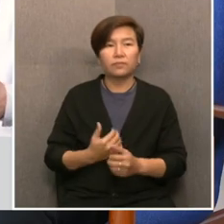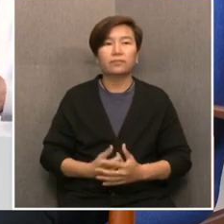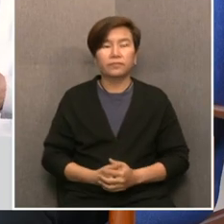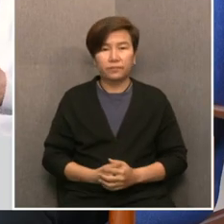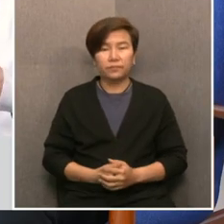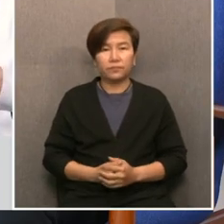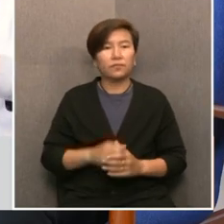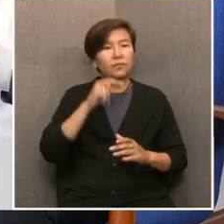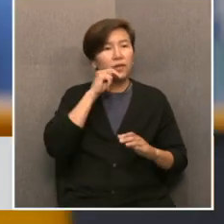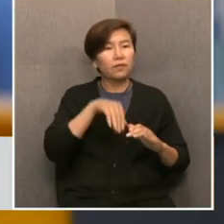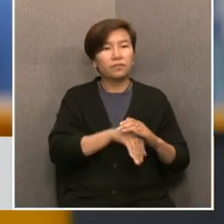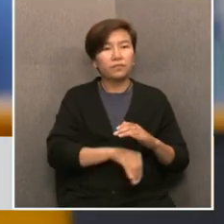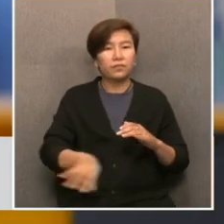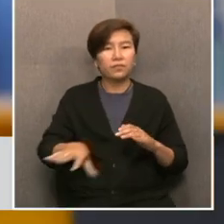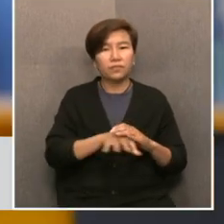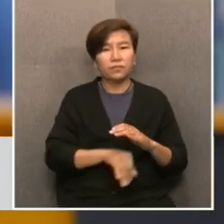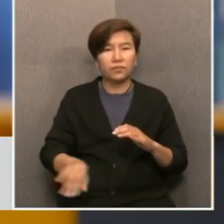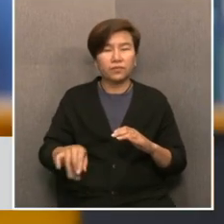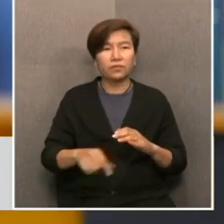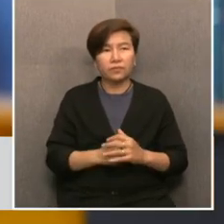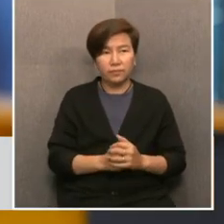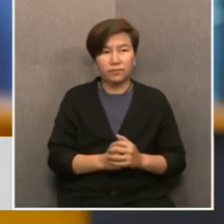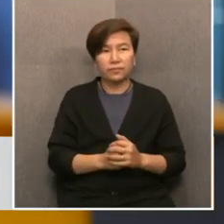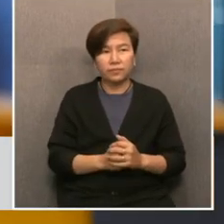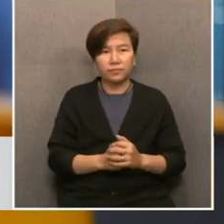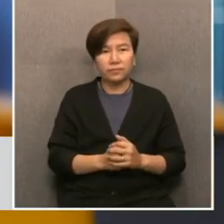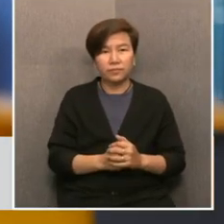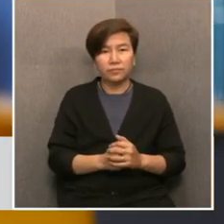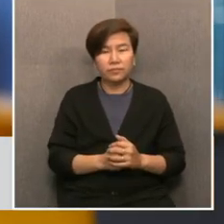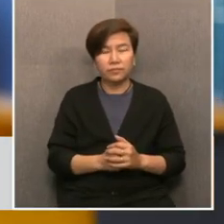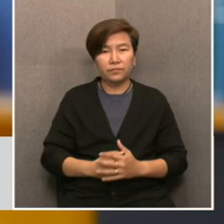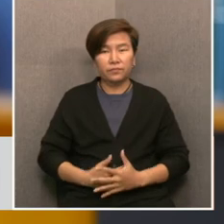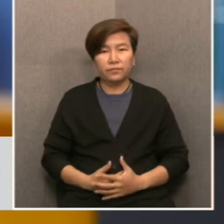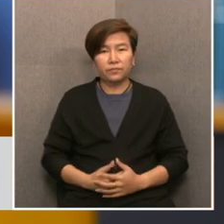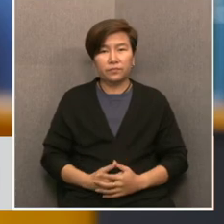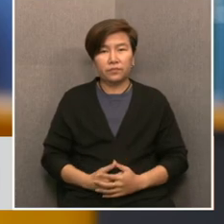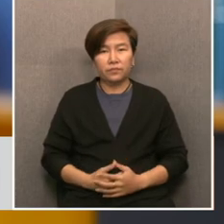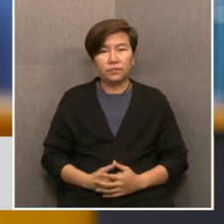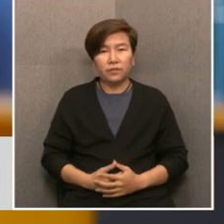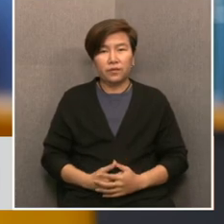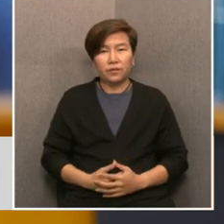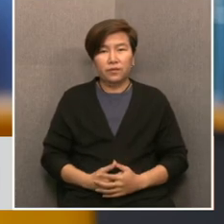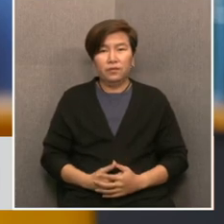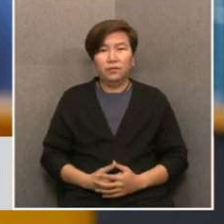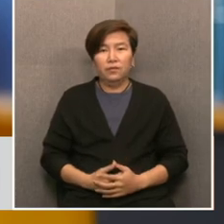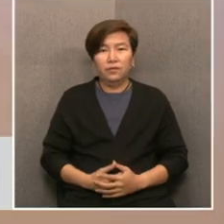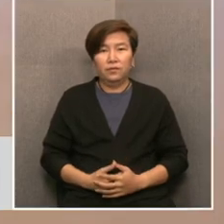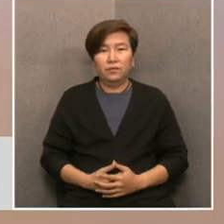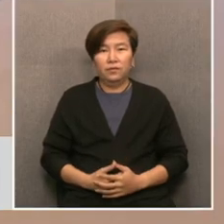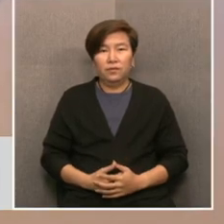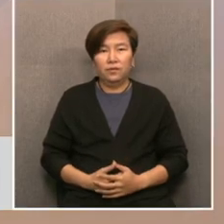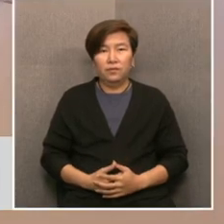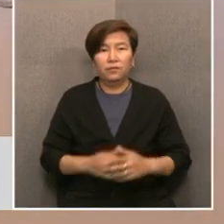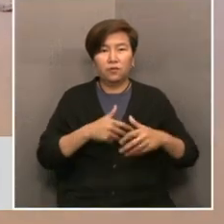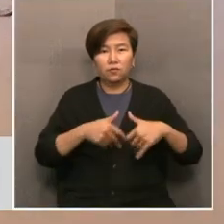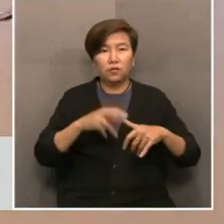ำหรือว่าตัวฝัดเดเวชันซิสเต็มตัวนี้นะครับเพราะว่าถ้าน้ำจะพุ่งมาสู่แม่น้ำตัวนี้ผ่านชุมชนเราเนี่